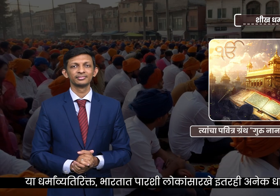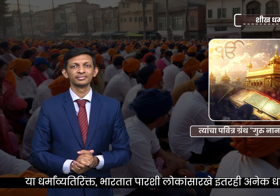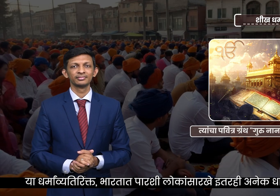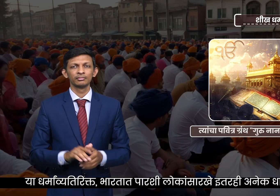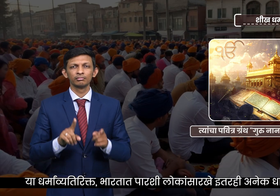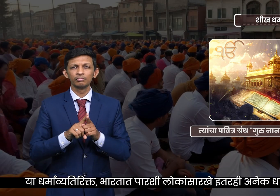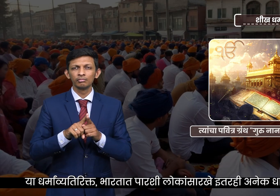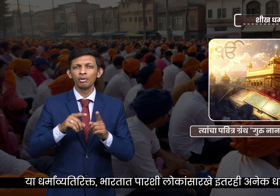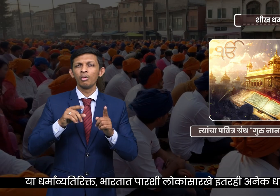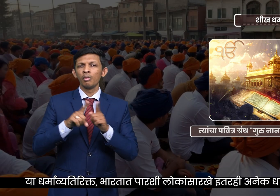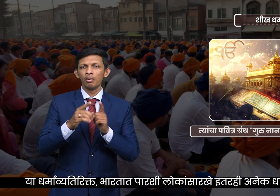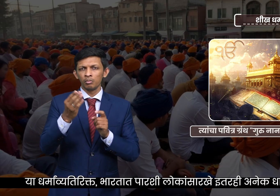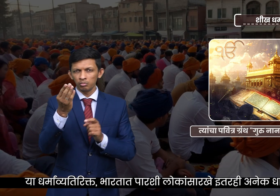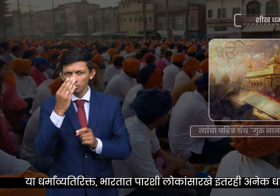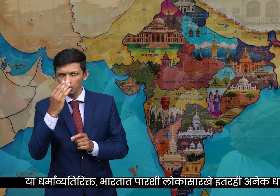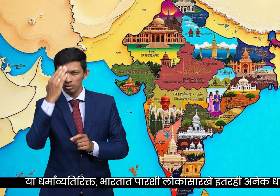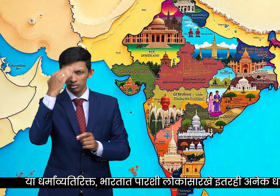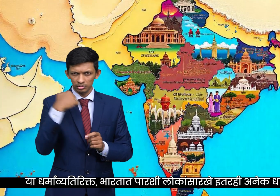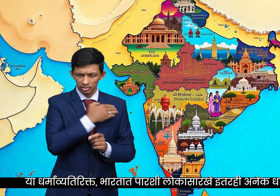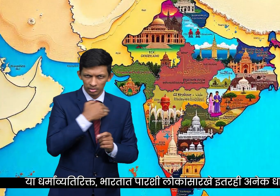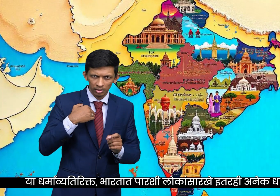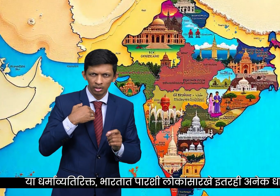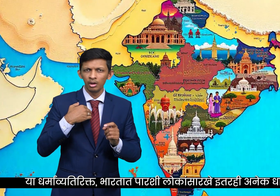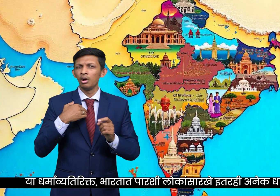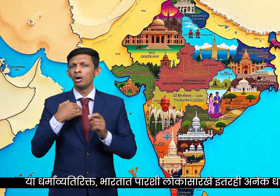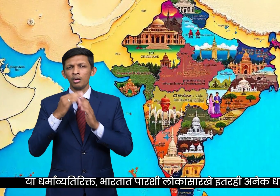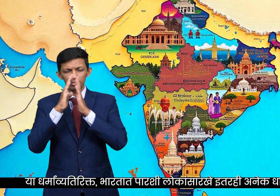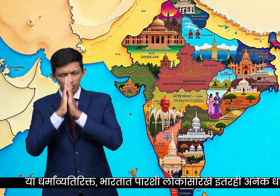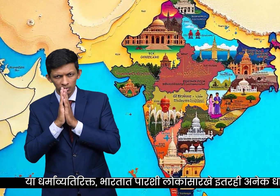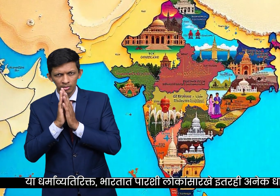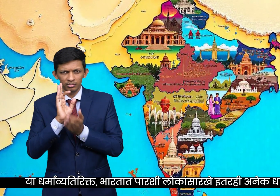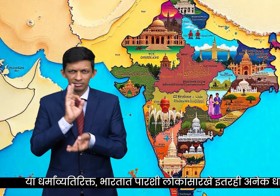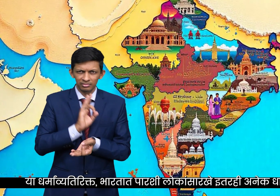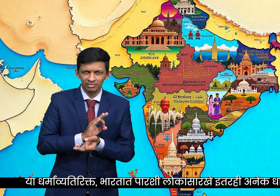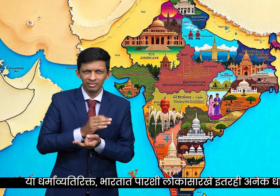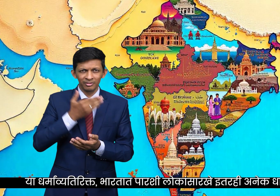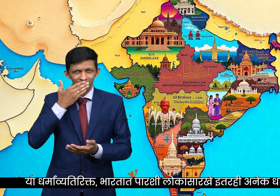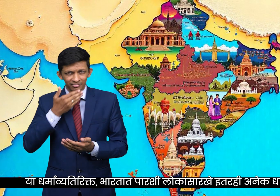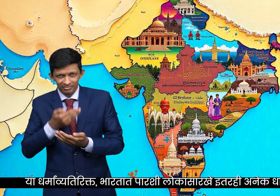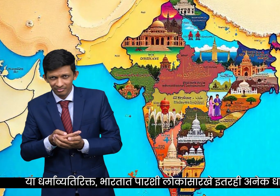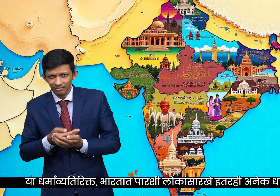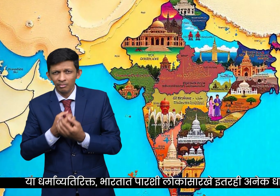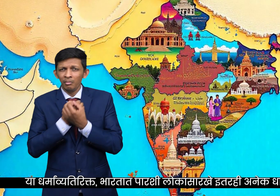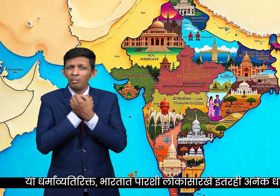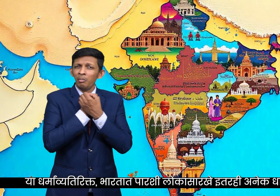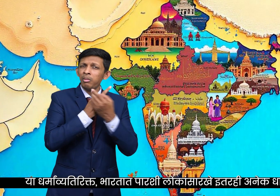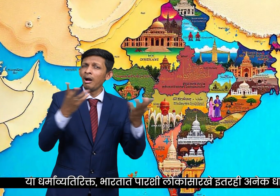या धर्मांव्यतिरिक्त भारतात पारशी लोकांसारखे इतरही अनेक धार्मिक अनुयायी आहेत.